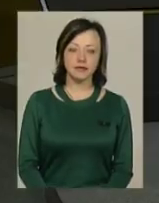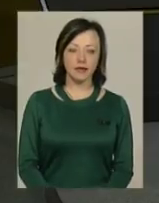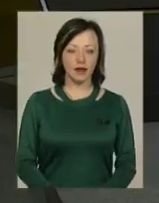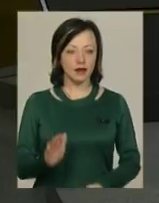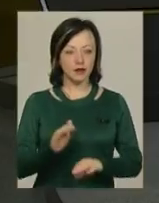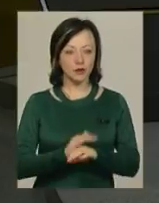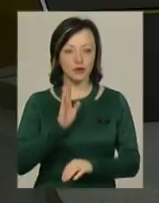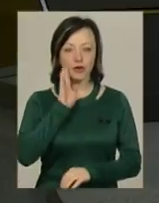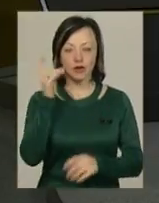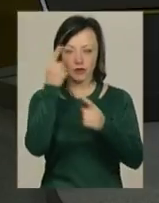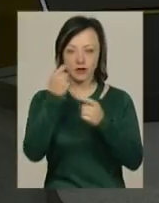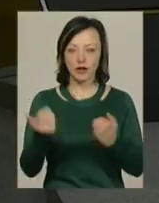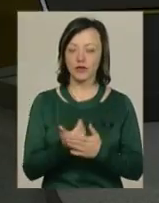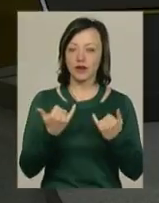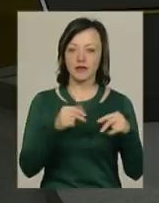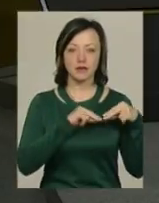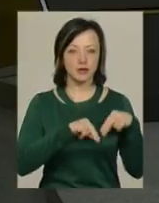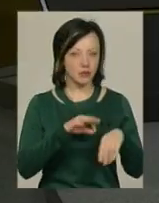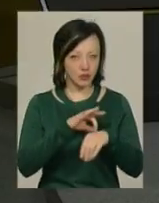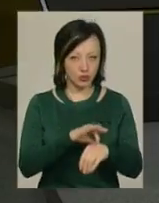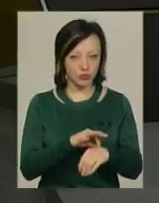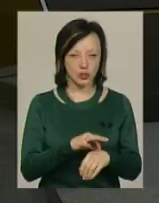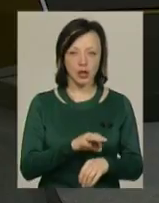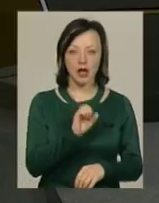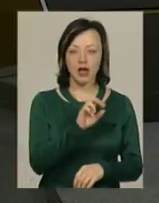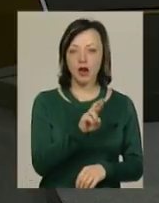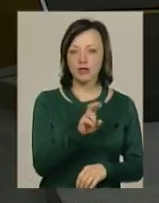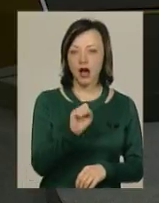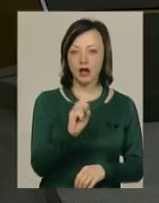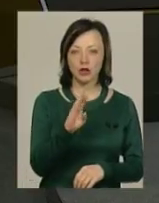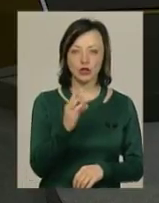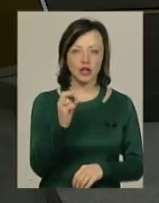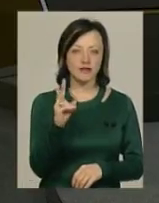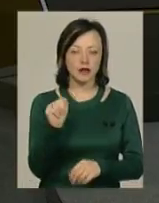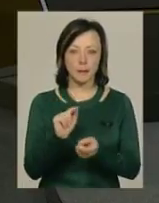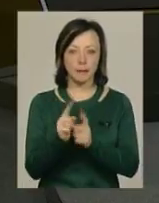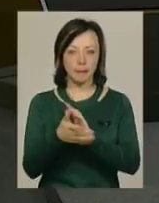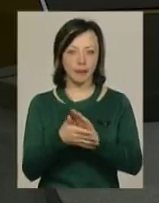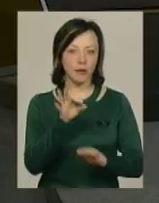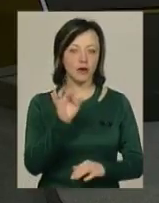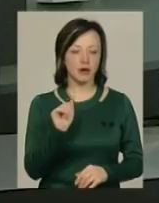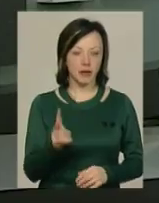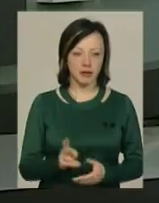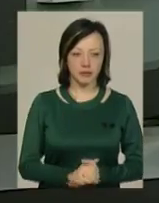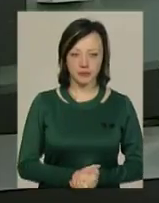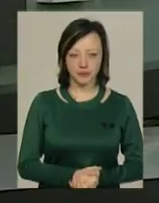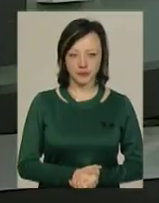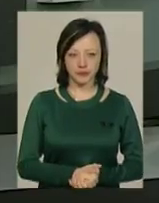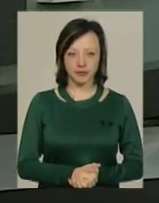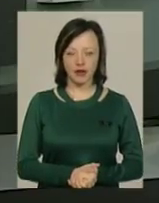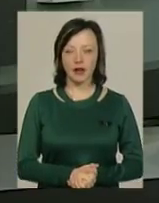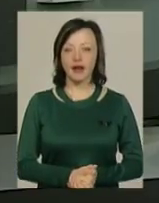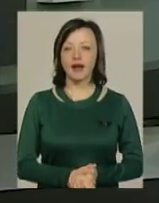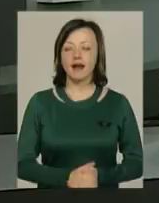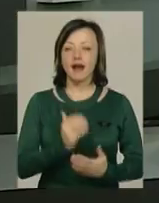Доброго ранку, в ефірі новини. В студії для вас працюють ведуча Ярослава Антошевська, перекладач на жестову мову Ольга Рибак. Рецепт